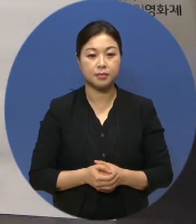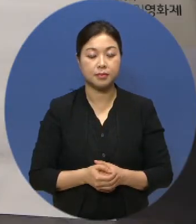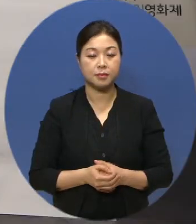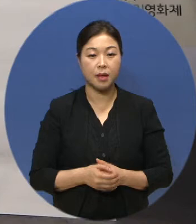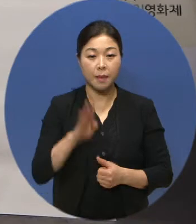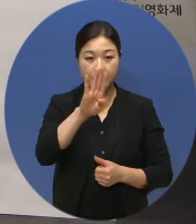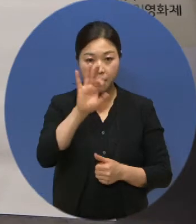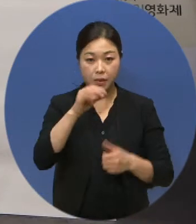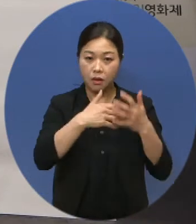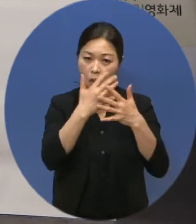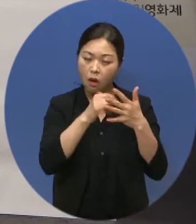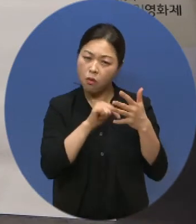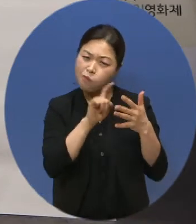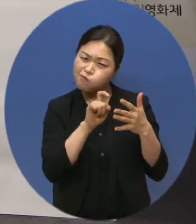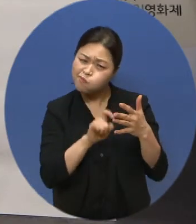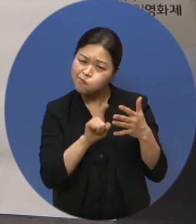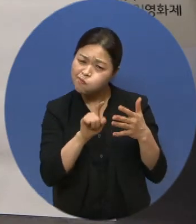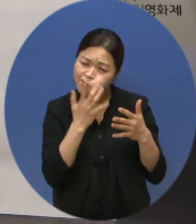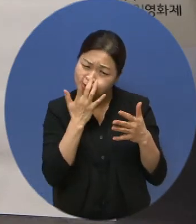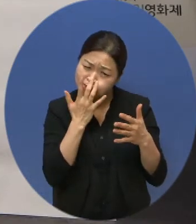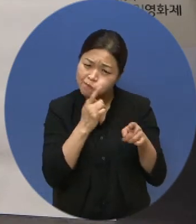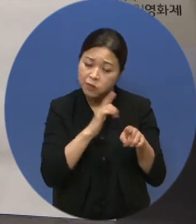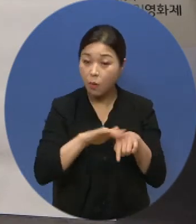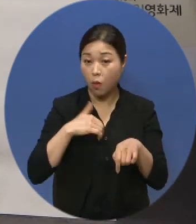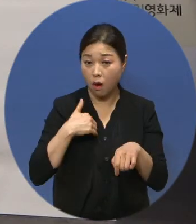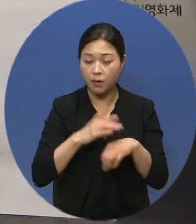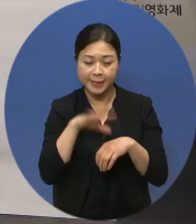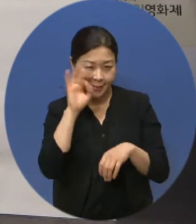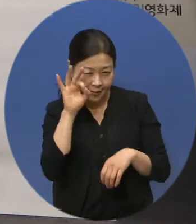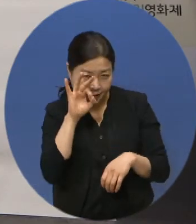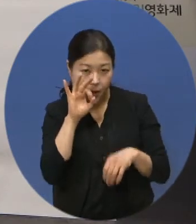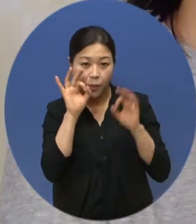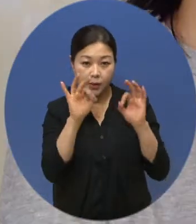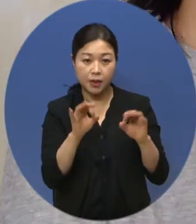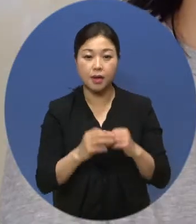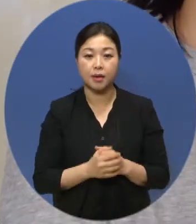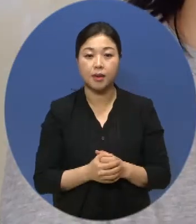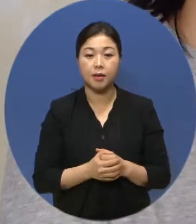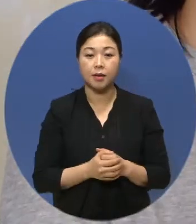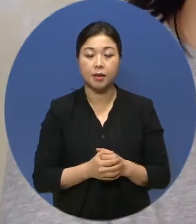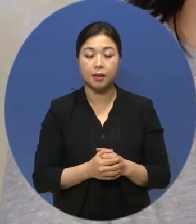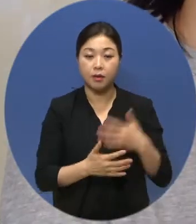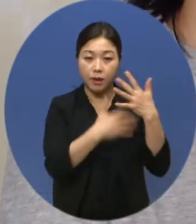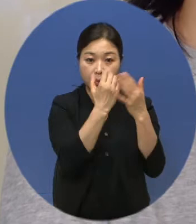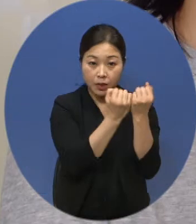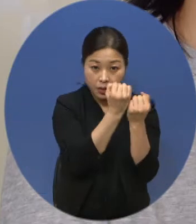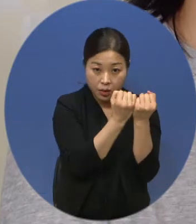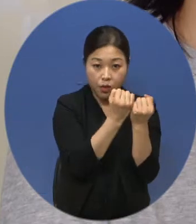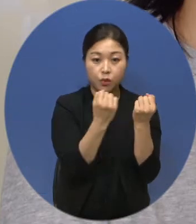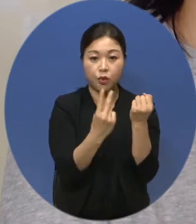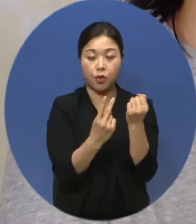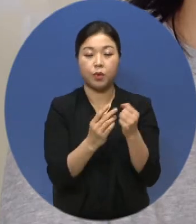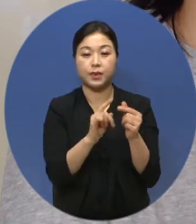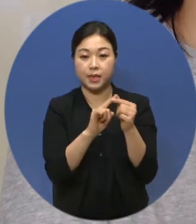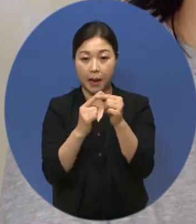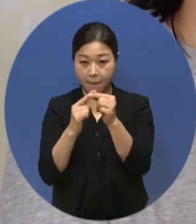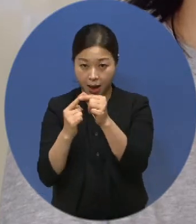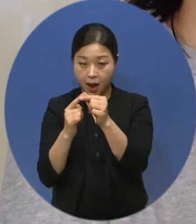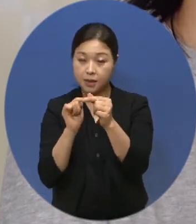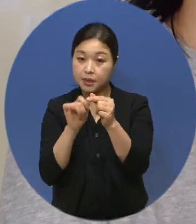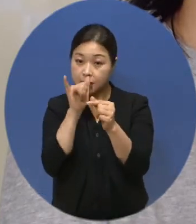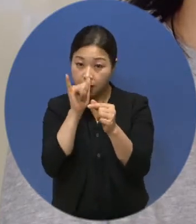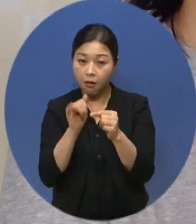베리어프리 영화가 어떤 건지를 제가 몰라서 조금 찾아보니까 이렇게 화면 해설과 그리고 자막 같은